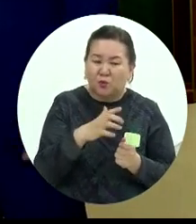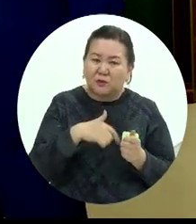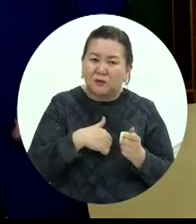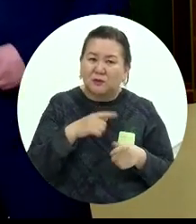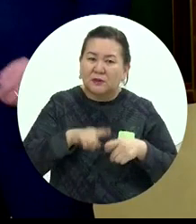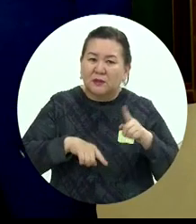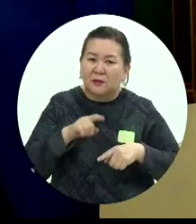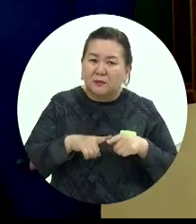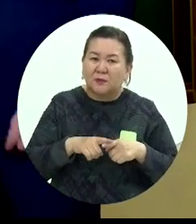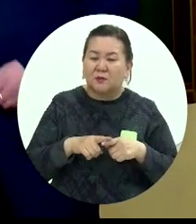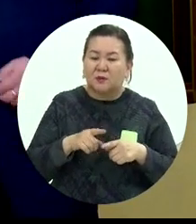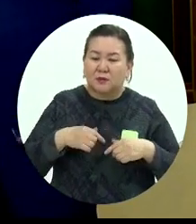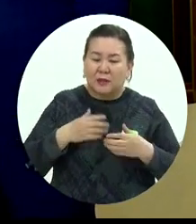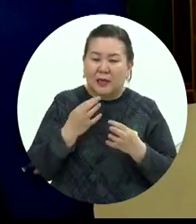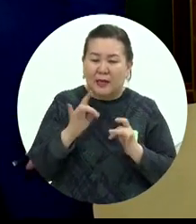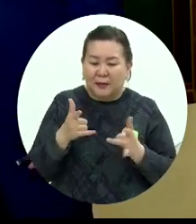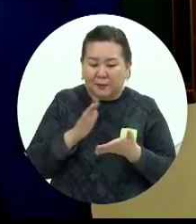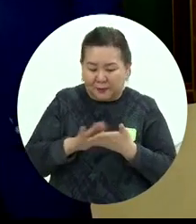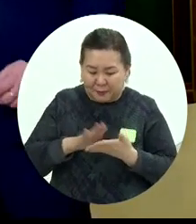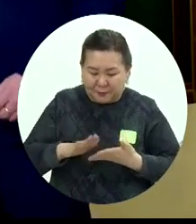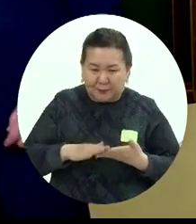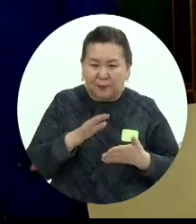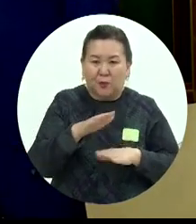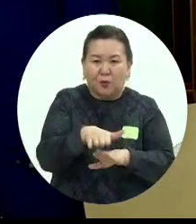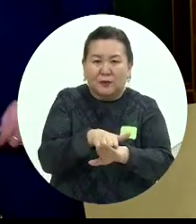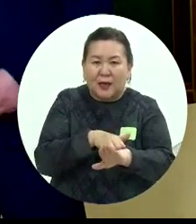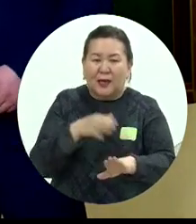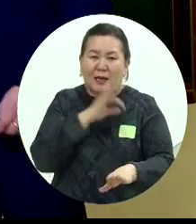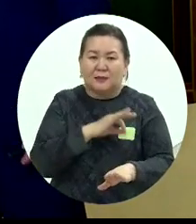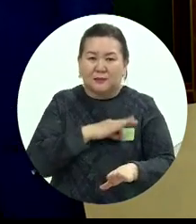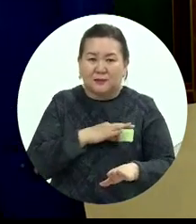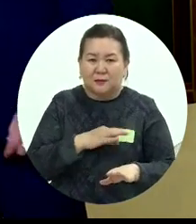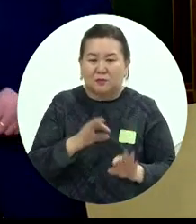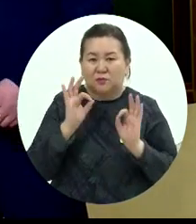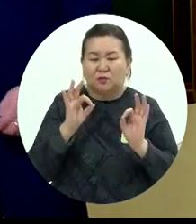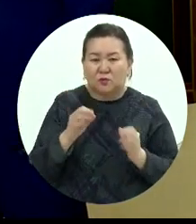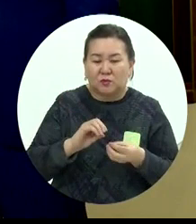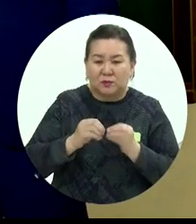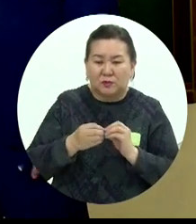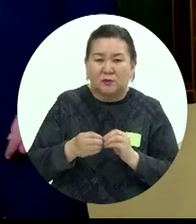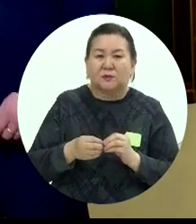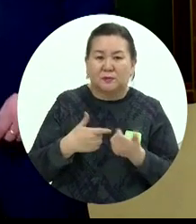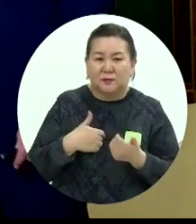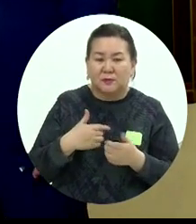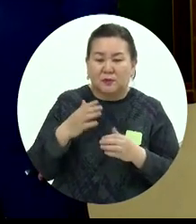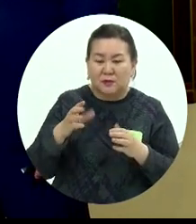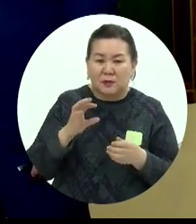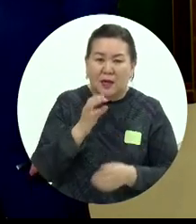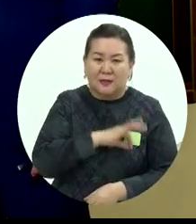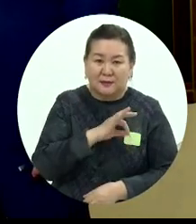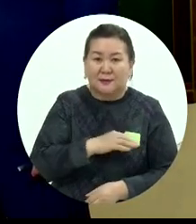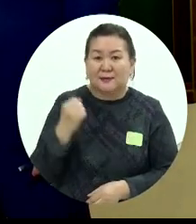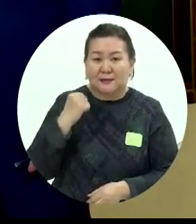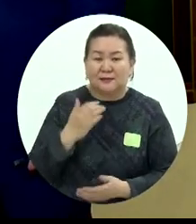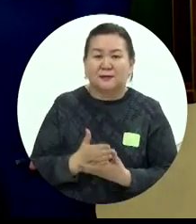нар авсан бараа бүтээгдэхүүнээ арга гамтай урт удаан ашиглах нь бол дам байдлаар зарцуулагдсан усыг бол бид нар хэмж чадж байна гэсэн